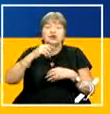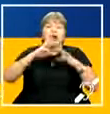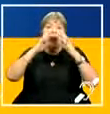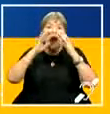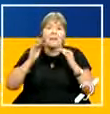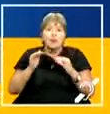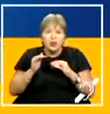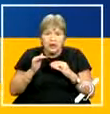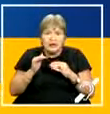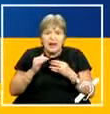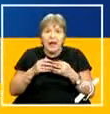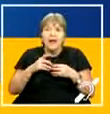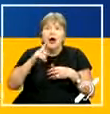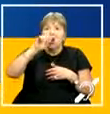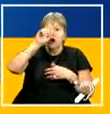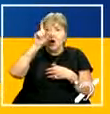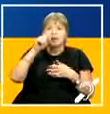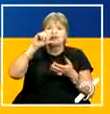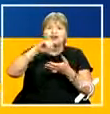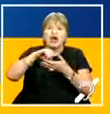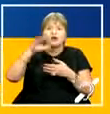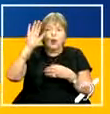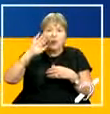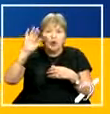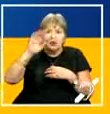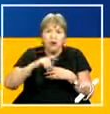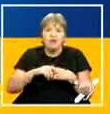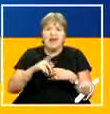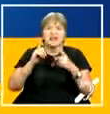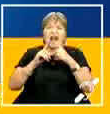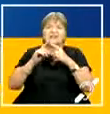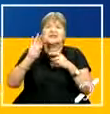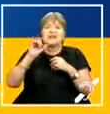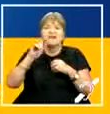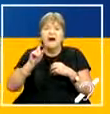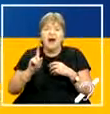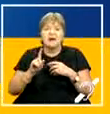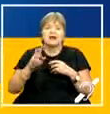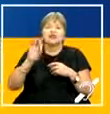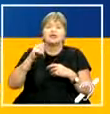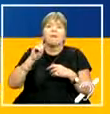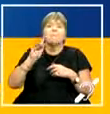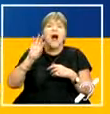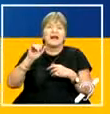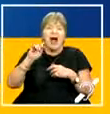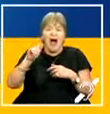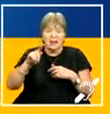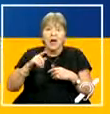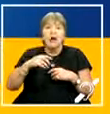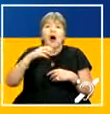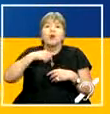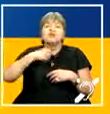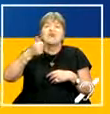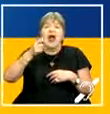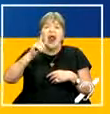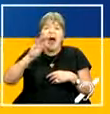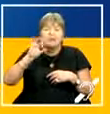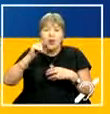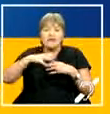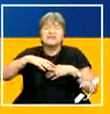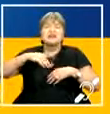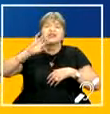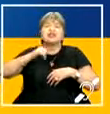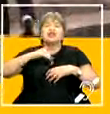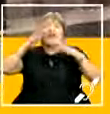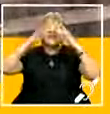montană, pentru nordul și centrul Moldovei, pentru zone din Transilvania și zone din Banat, vom avea lapoviță și ninsoare.